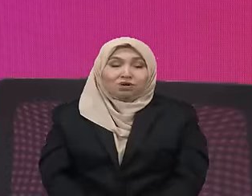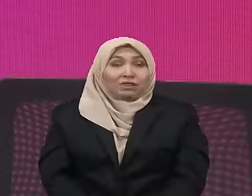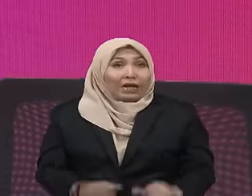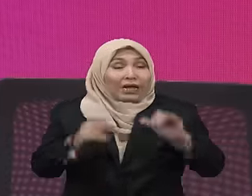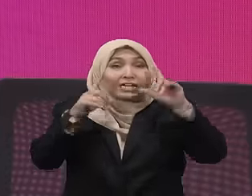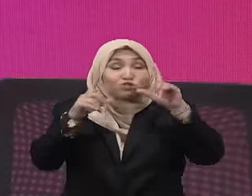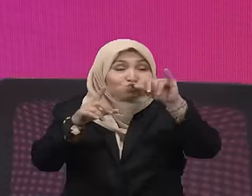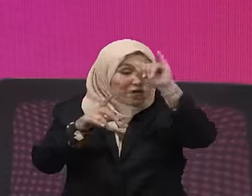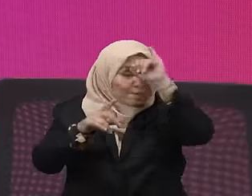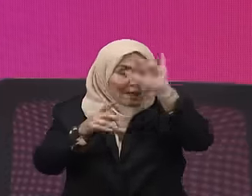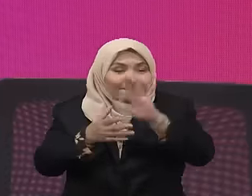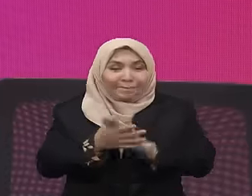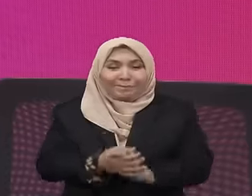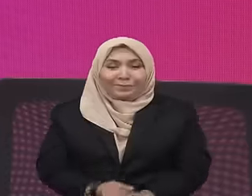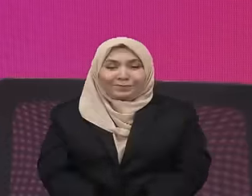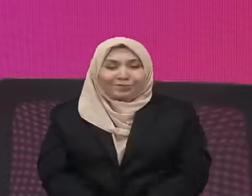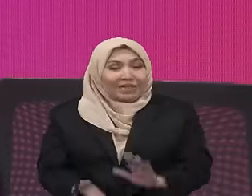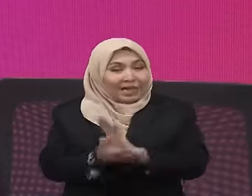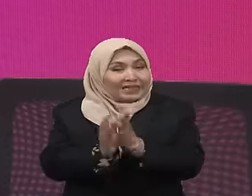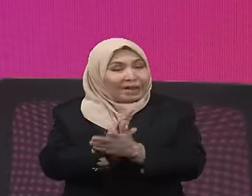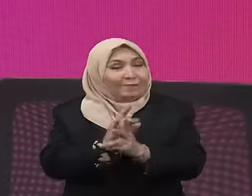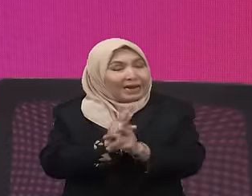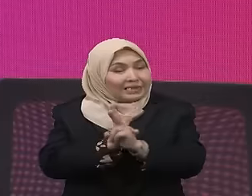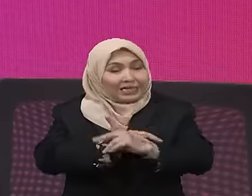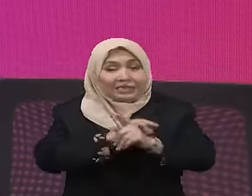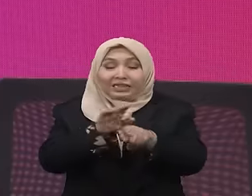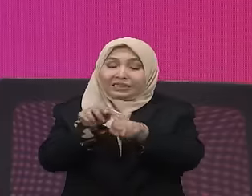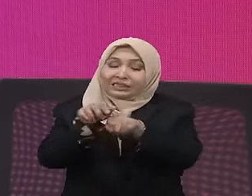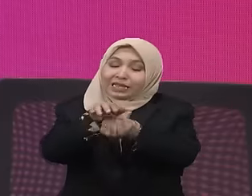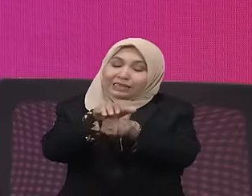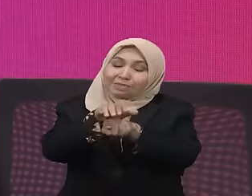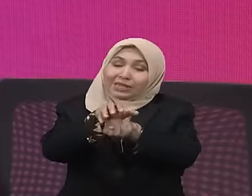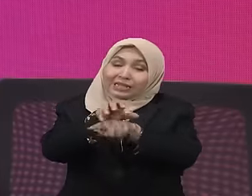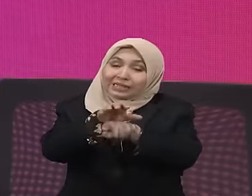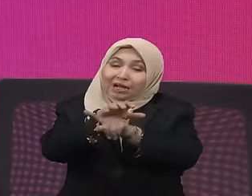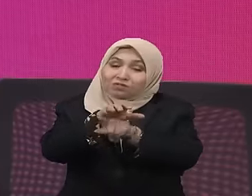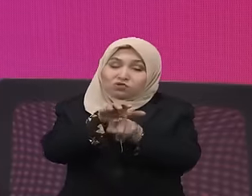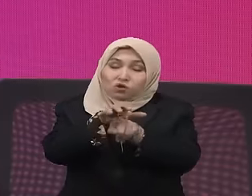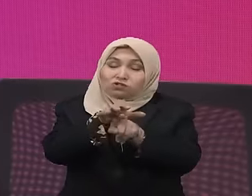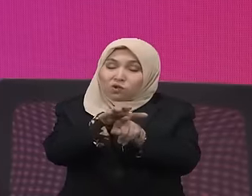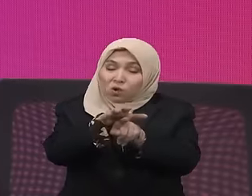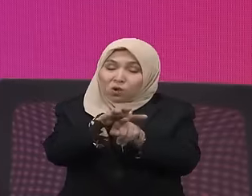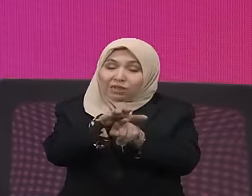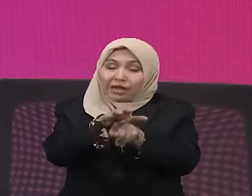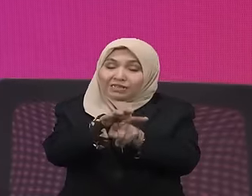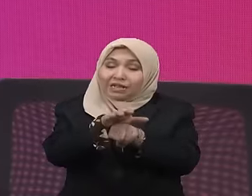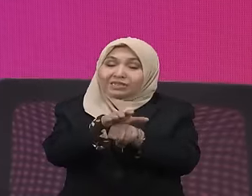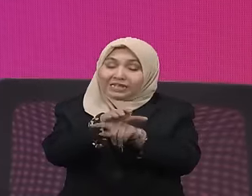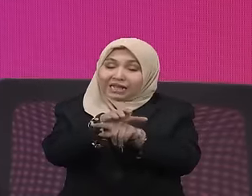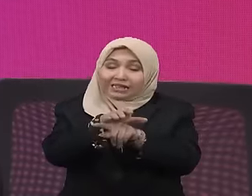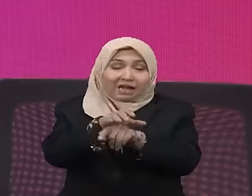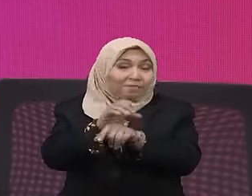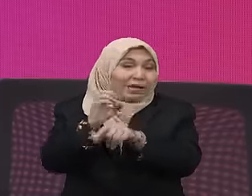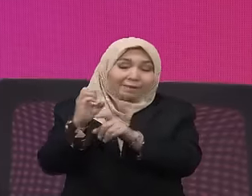imam. Okay. Jadi. Buat hati-hati tepi lidah. Sama ada tepi lidah sebelah kiri atau sebelah kanan. Menyentuh gigi